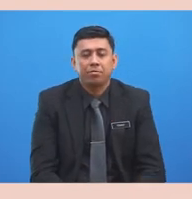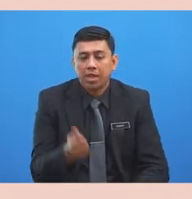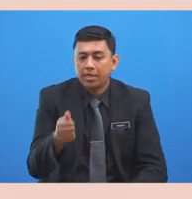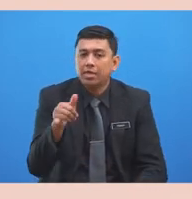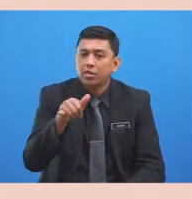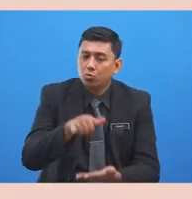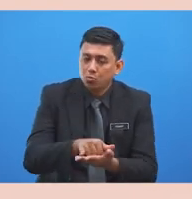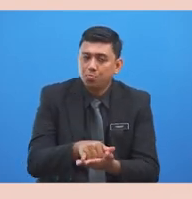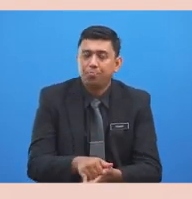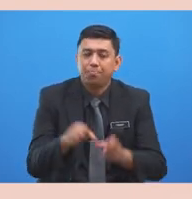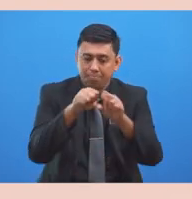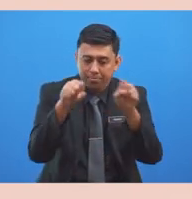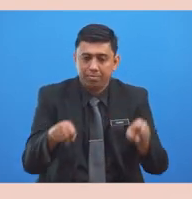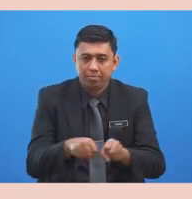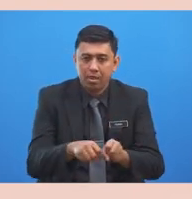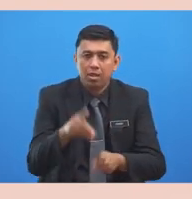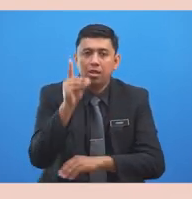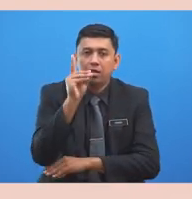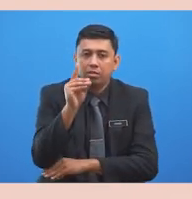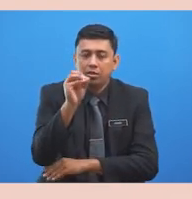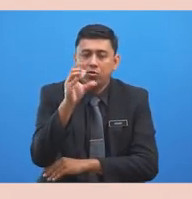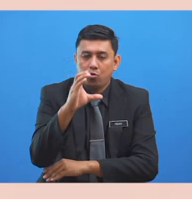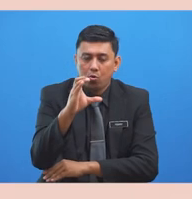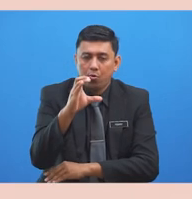iaitu system.in dan